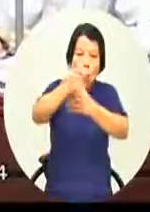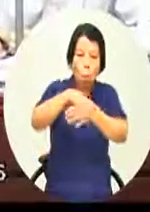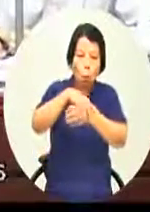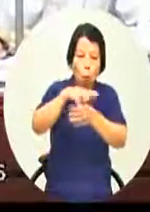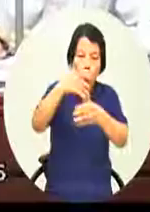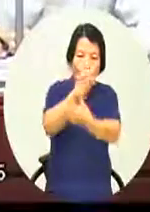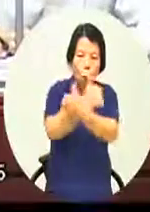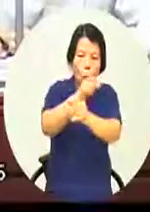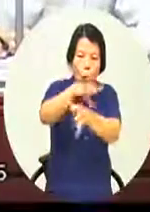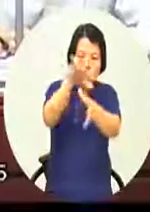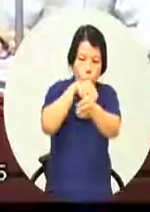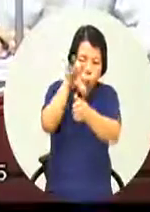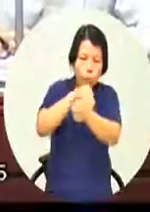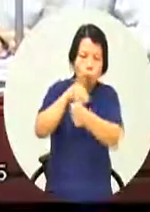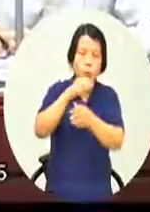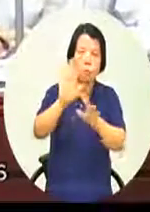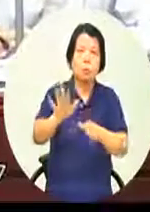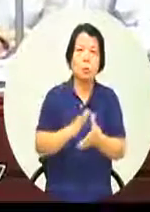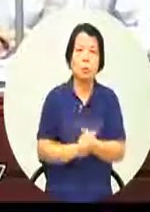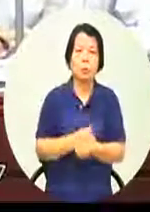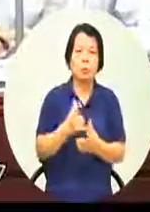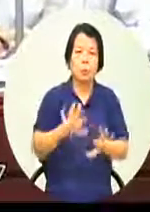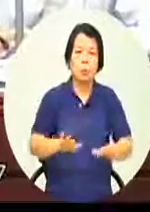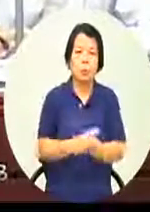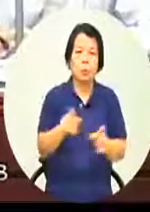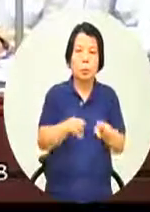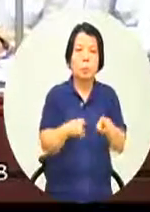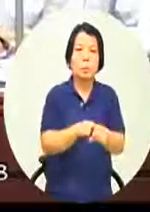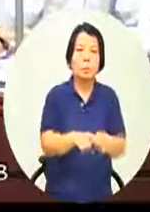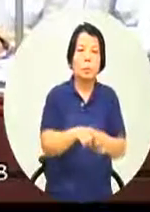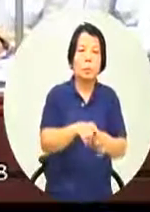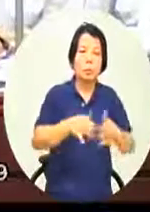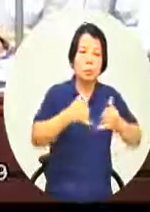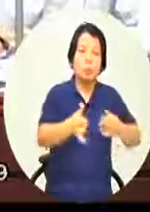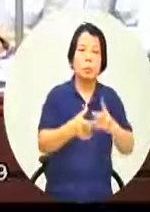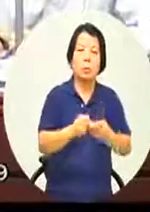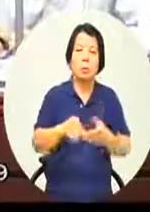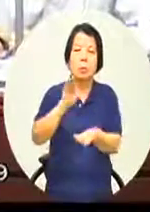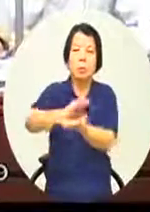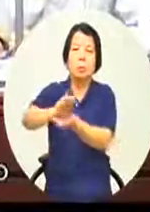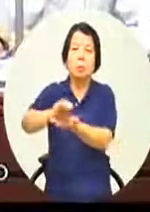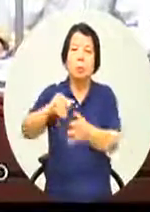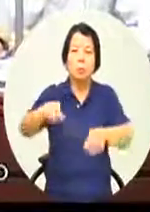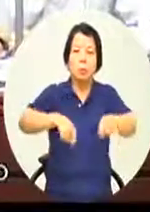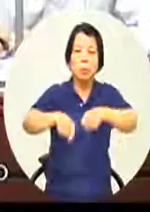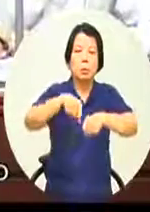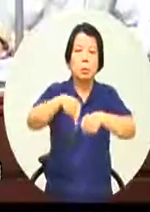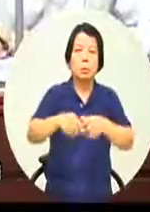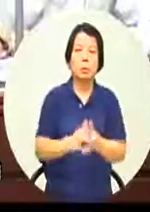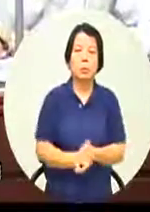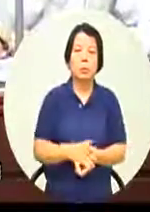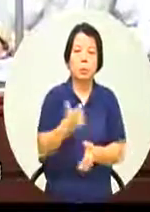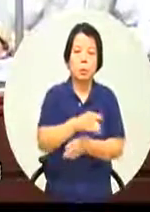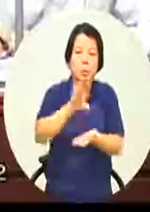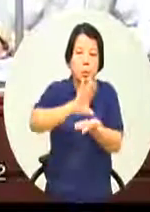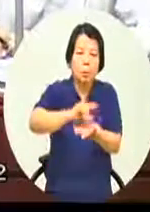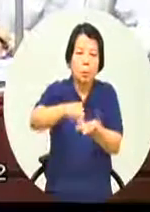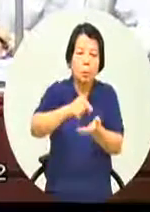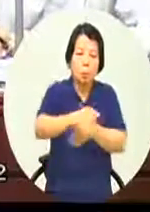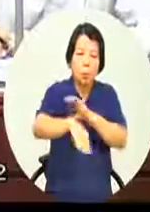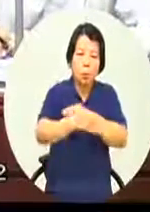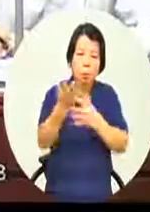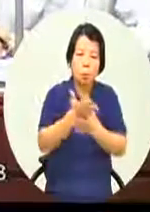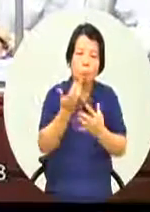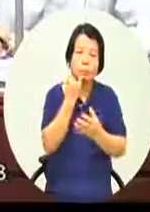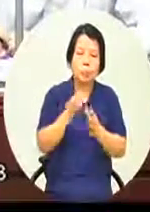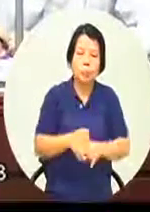像一般的道路还有停车场，它都可以在设计上面让它能够在停车场的空间可以积